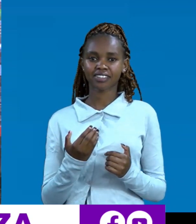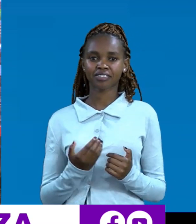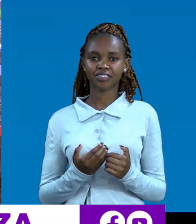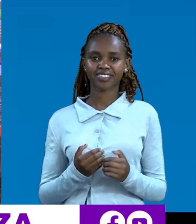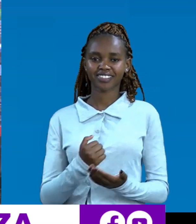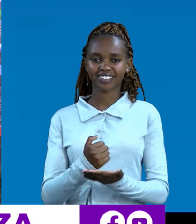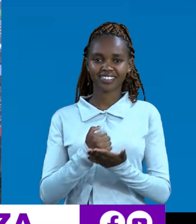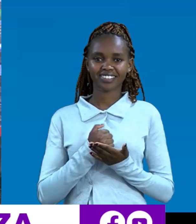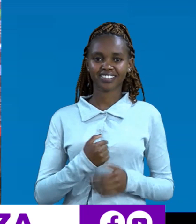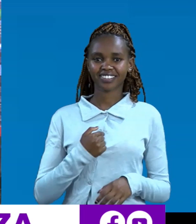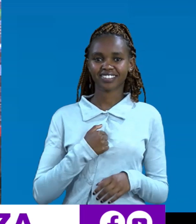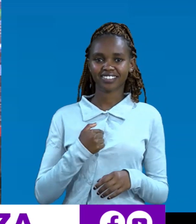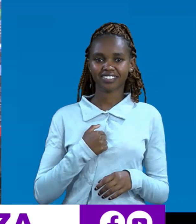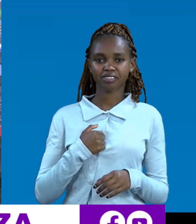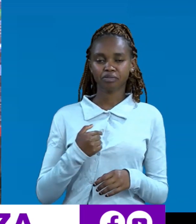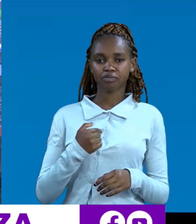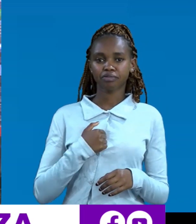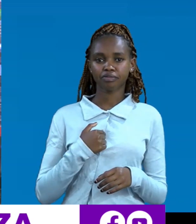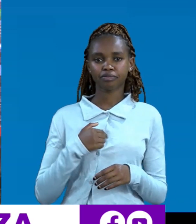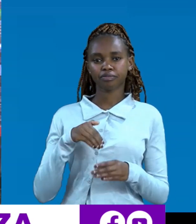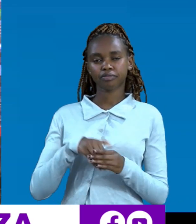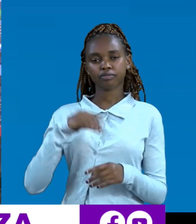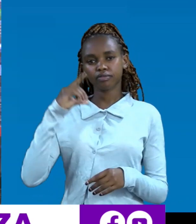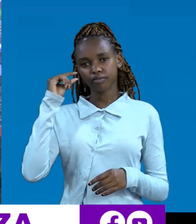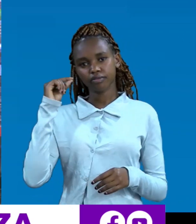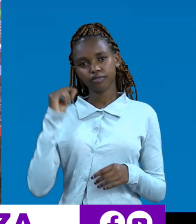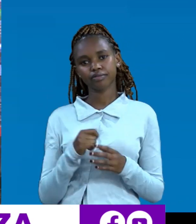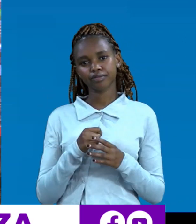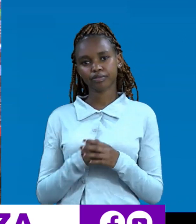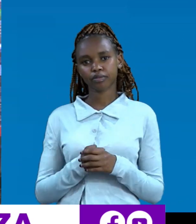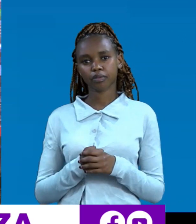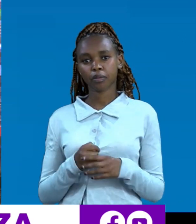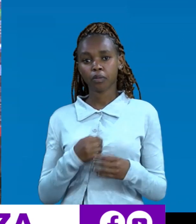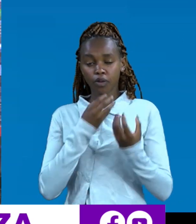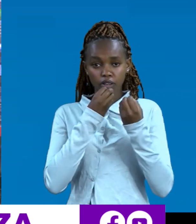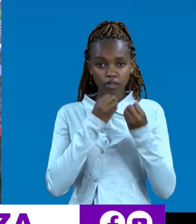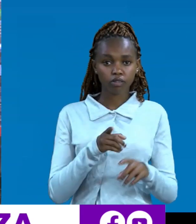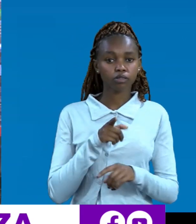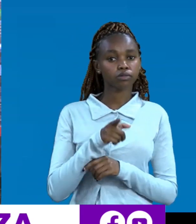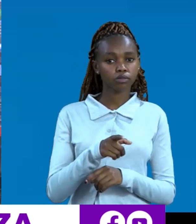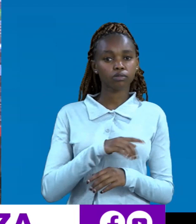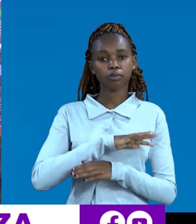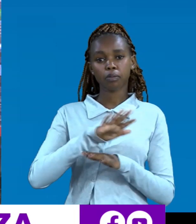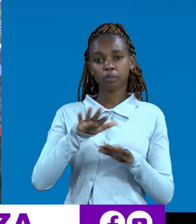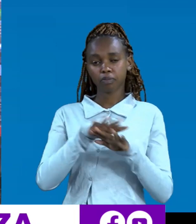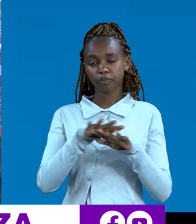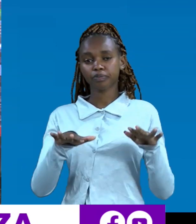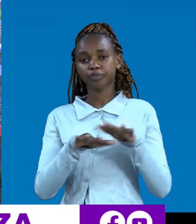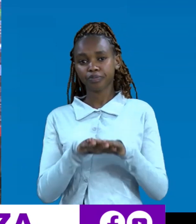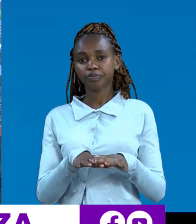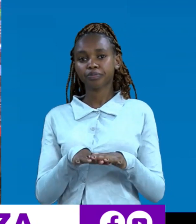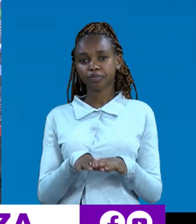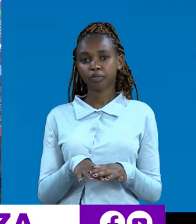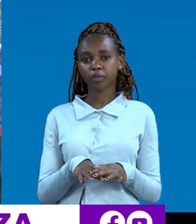Sasa ilipanda tumekupeleka na. Tumekupeleka na mtara. Tunajua si atupendi watu wakienda. Wakiendana na mambo mrama. Ndio hiyo. That's why tuko hapa